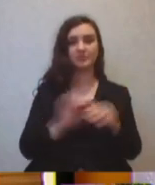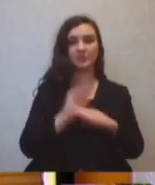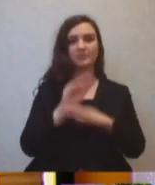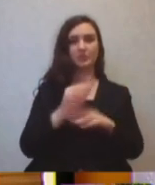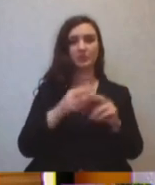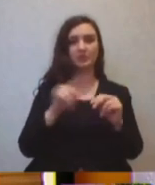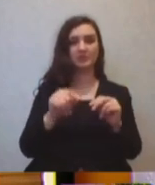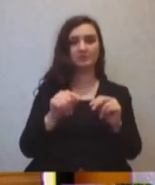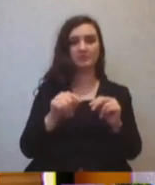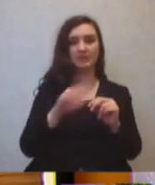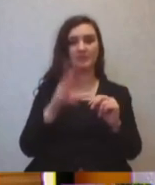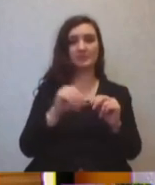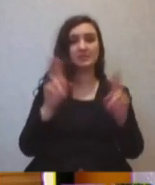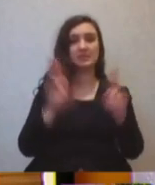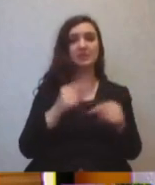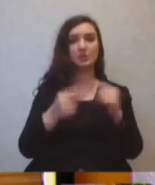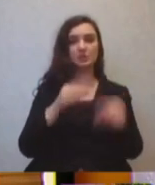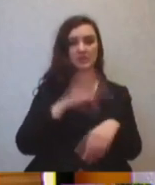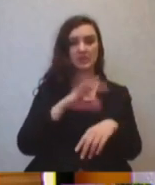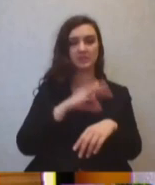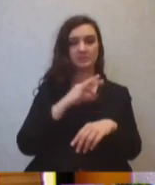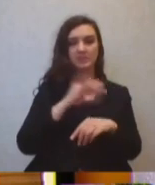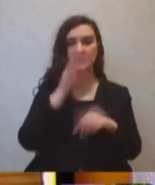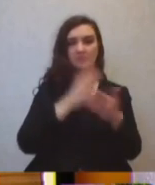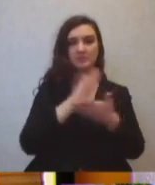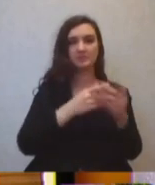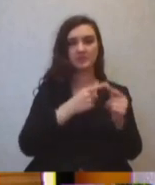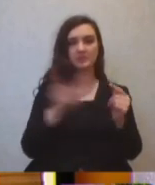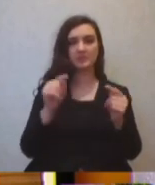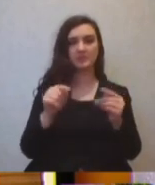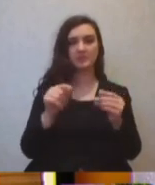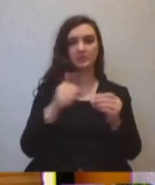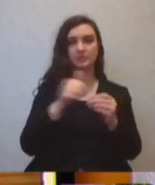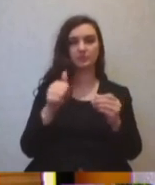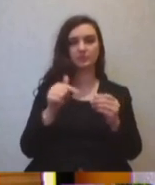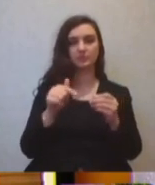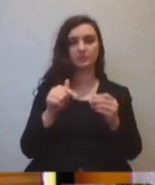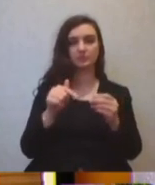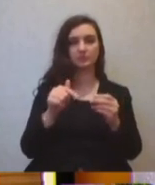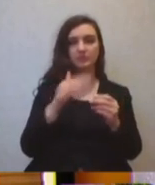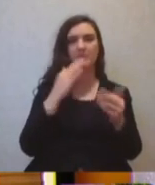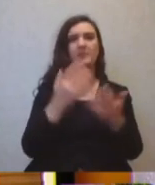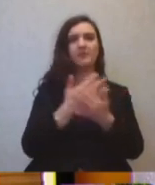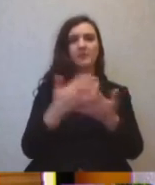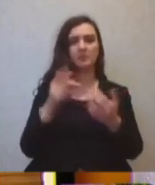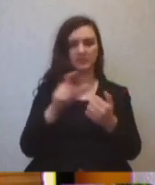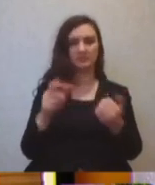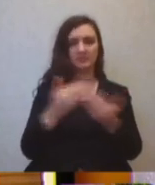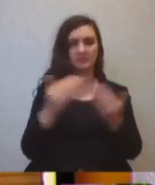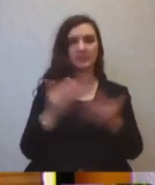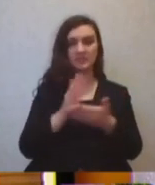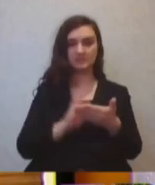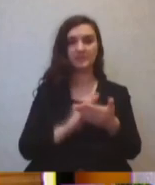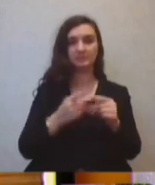იმ რეცეპტურას, რომელსაც ტრადიციულად იყენებდნენ წლების მანძილზე, როგორ გაამრავალფეროვნა ადამიანთა გარკვეულმა